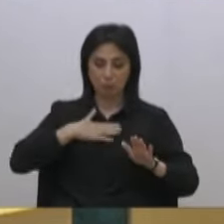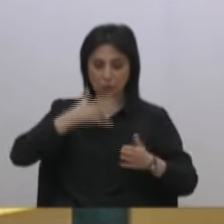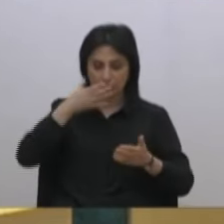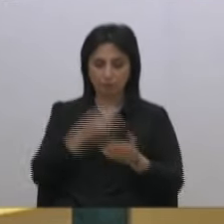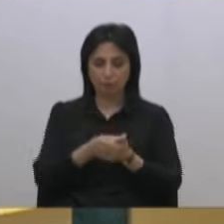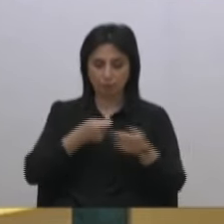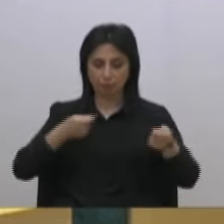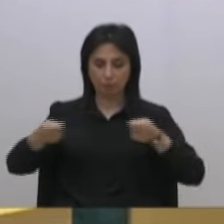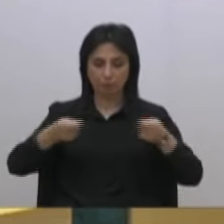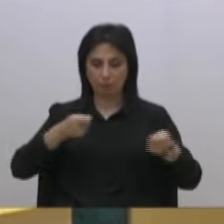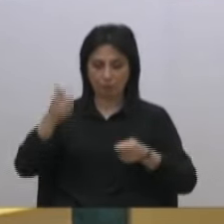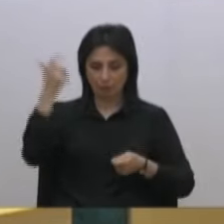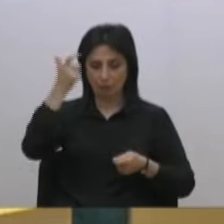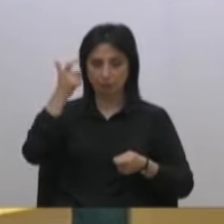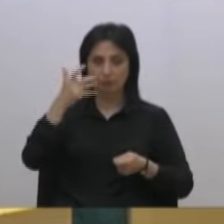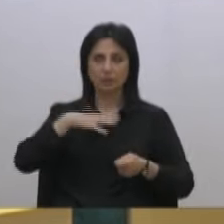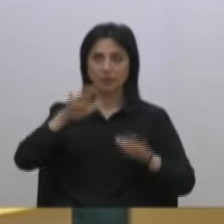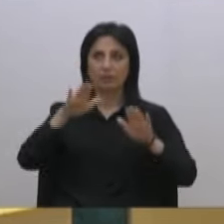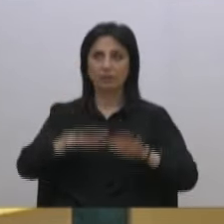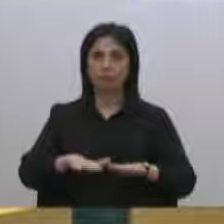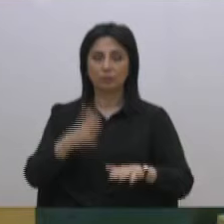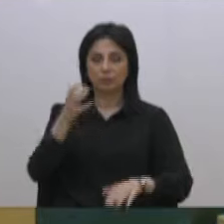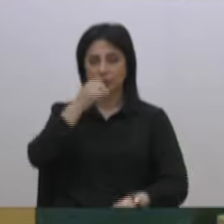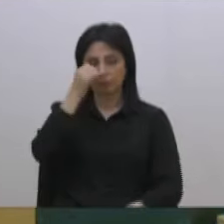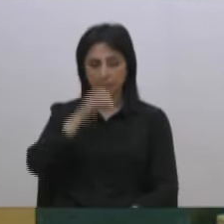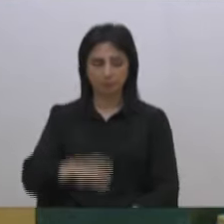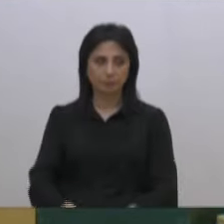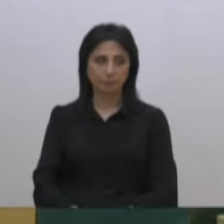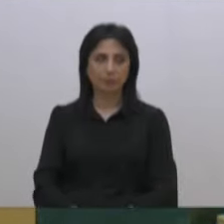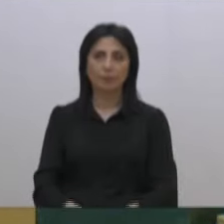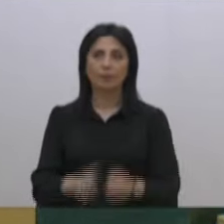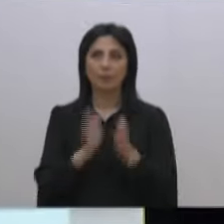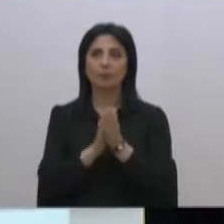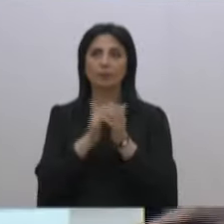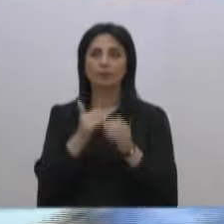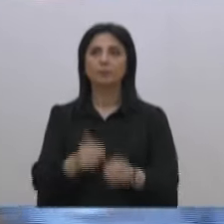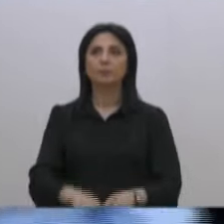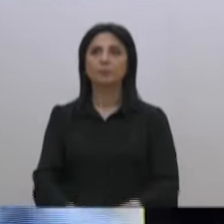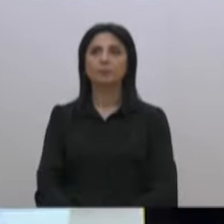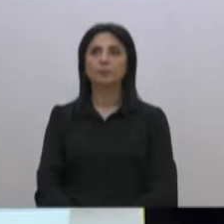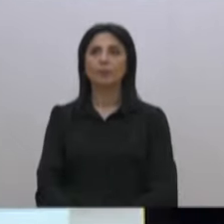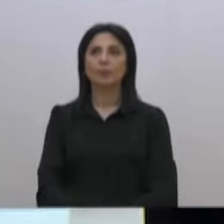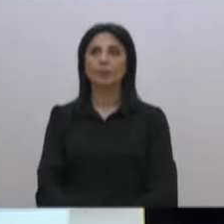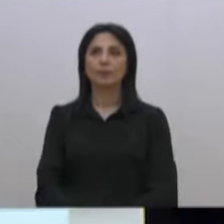გადაწყვეტილებები მიიღება საქართველოში. დიდი მადლობა.